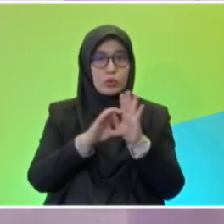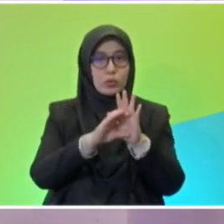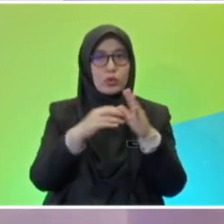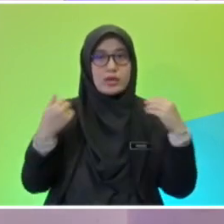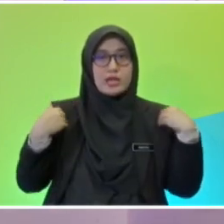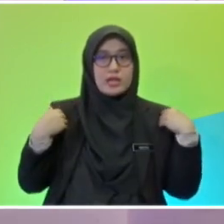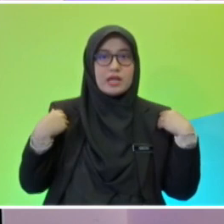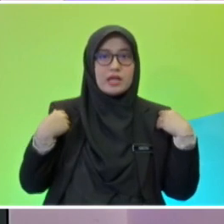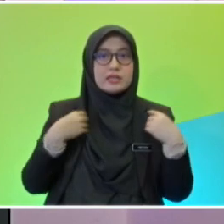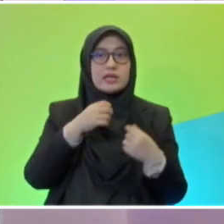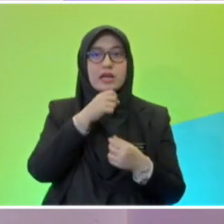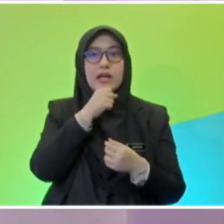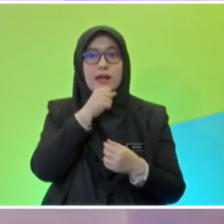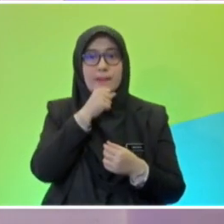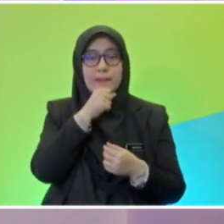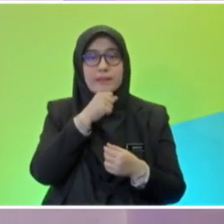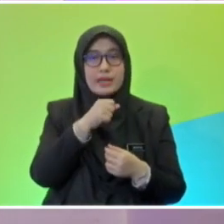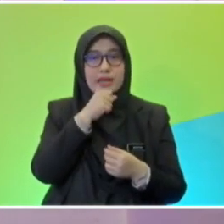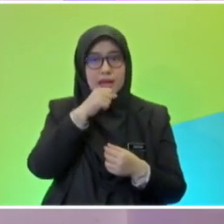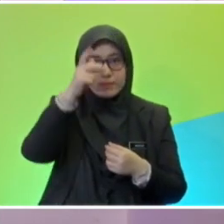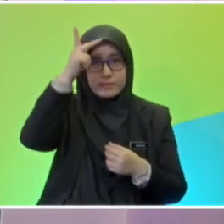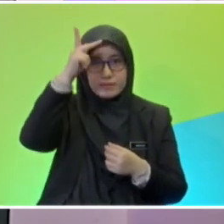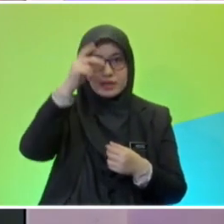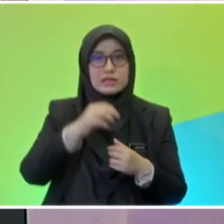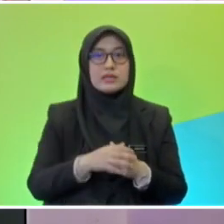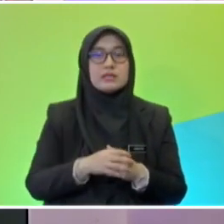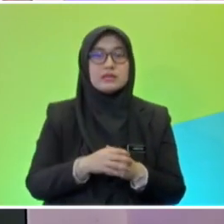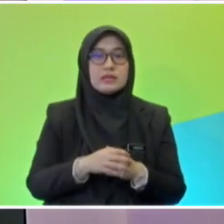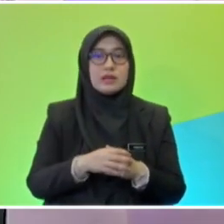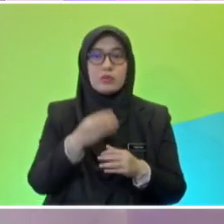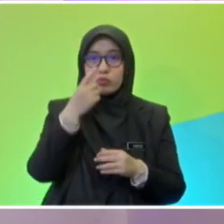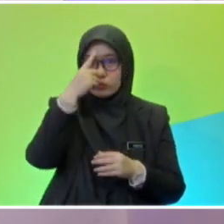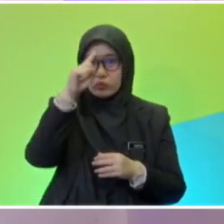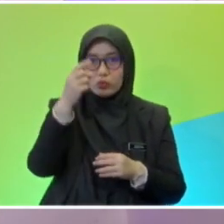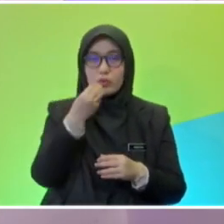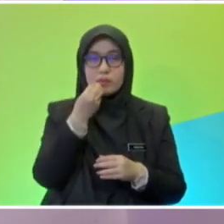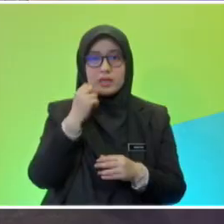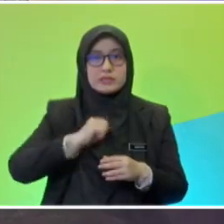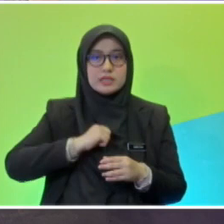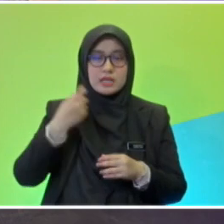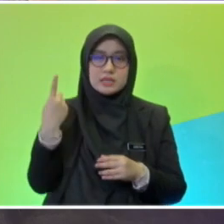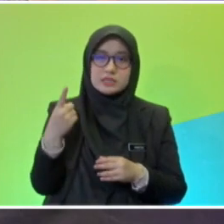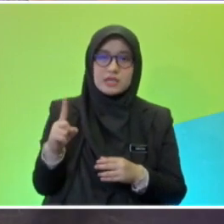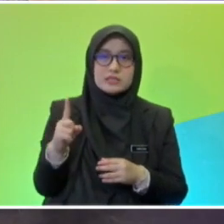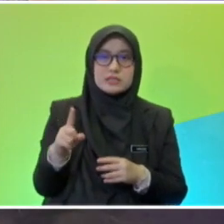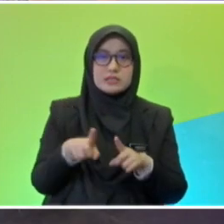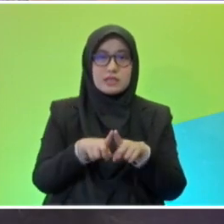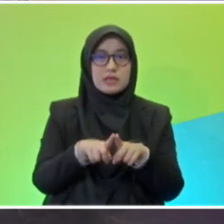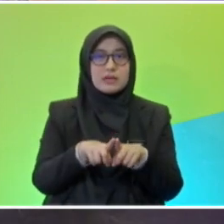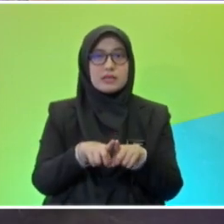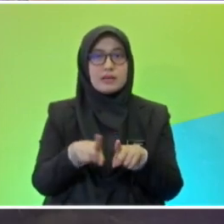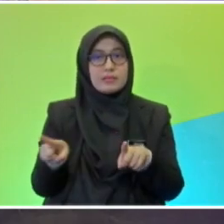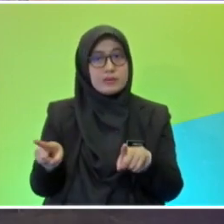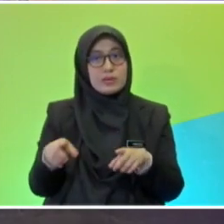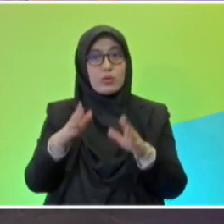tetapi ketika kita disukai ukilah beliau Cukai untuk 10 ekor sedangkan dia mungkin dapat keuntungan dari